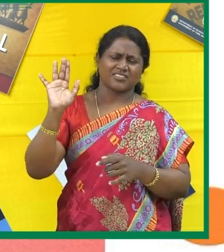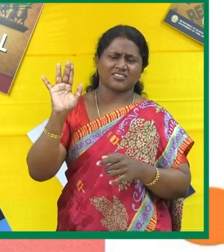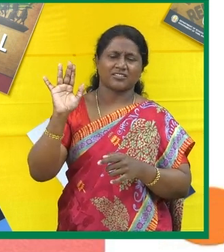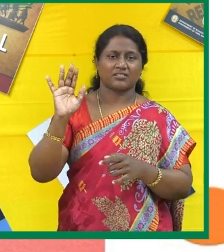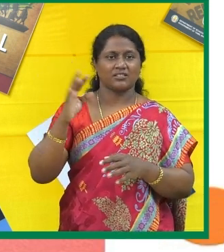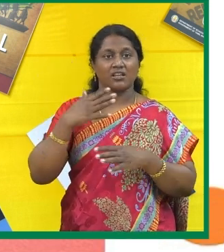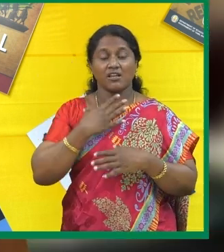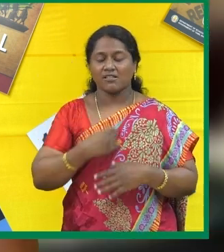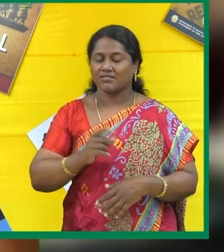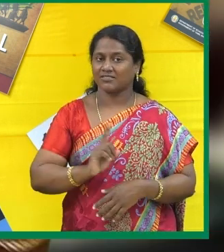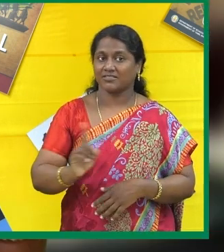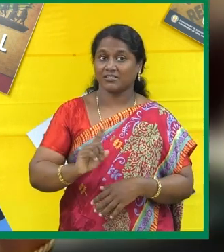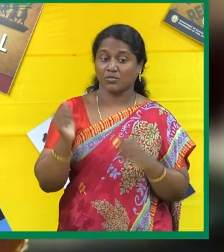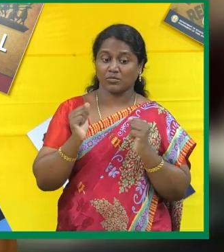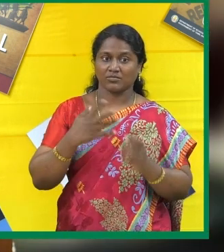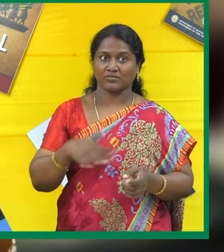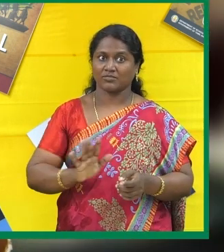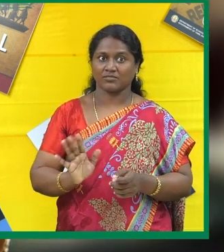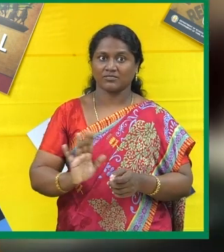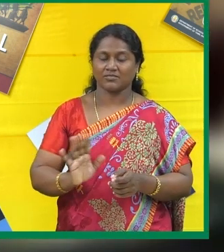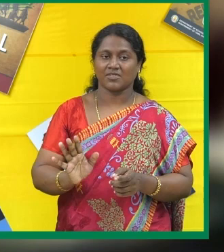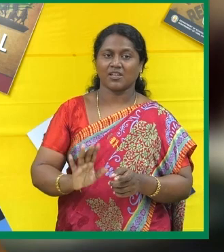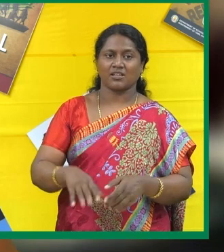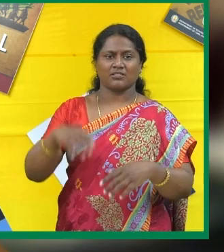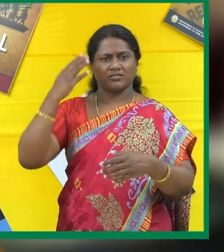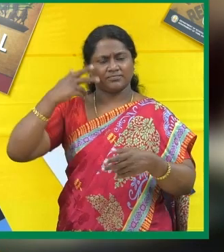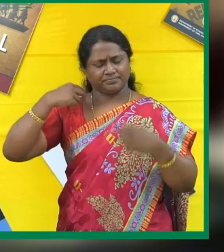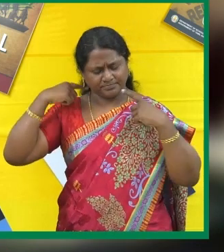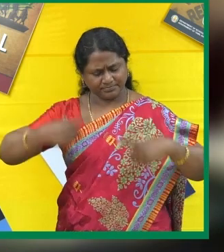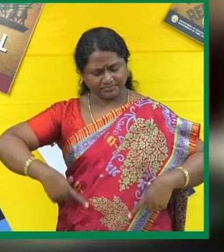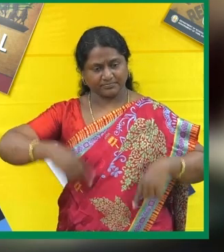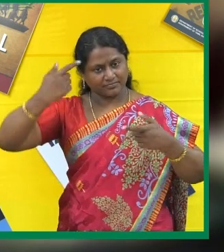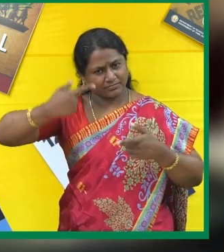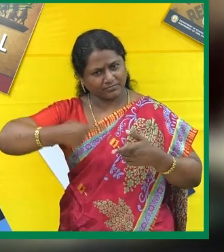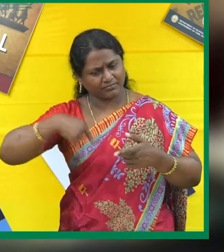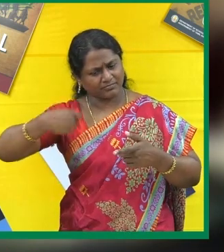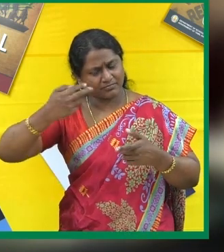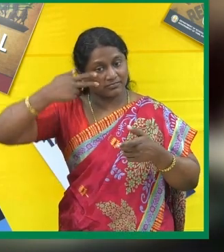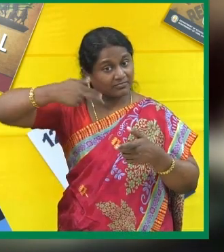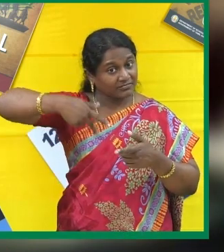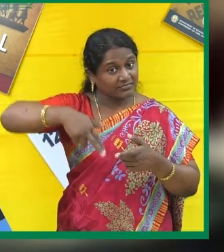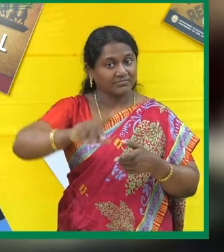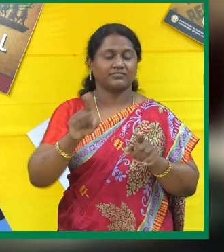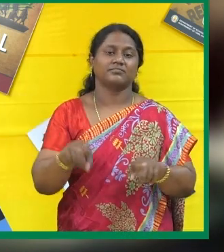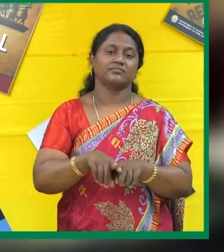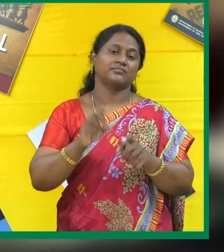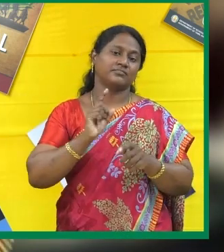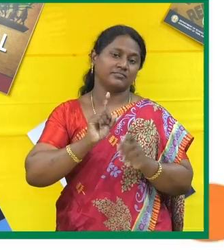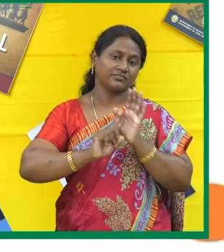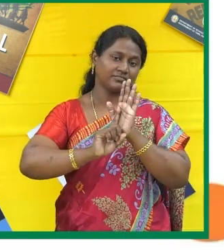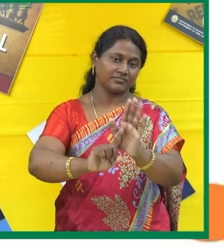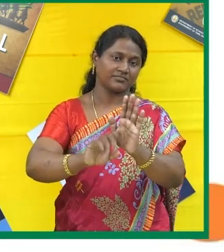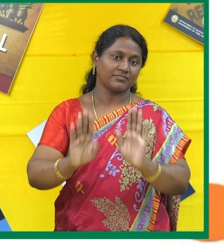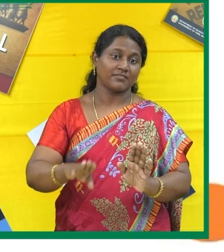விட்டு போனது கூட நீ நினச்சி அழுதுட்டு இருக்கக்கூடாது. You have to move on with hope. That is the meaning of this line.